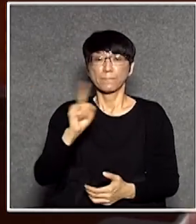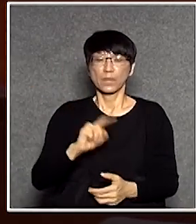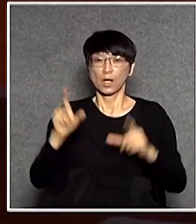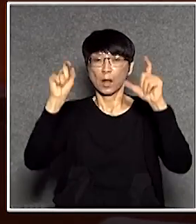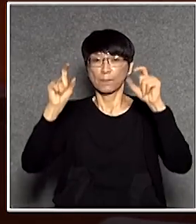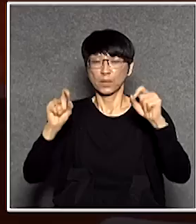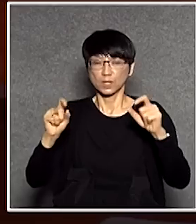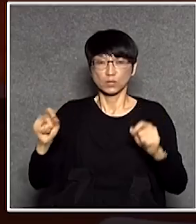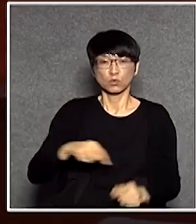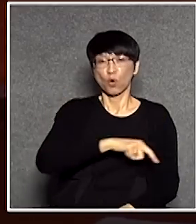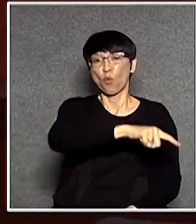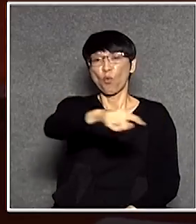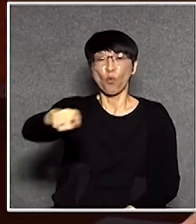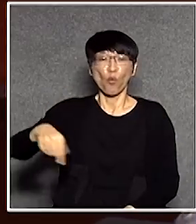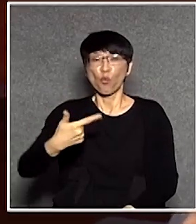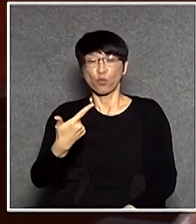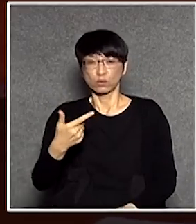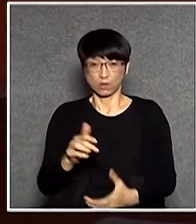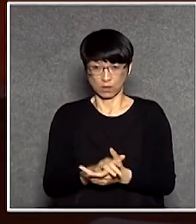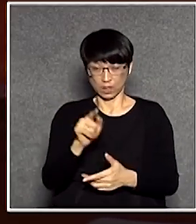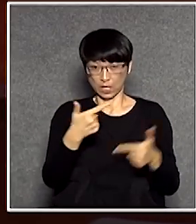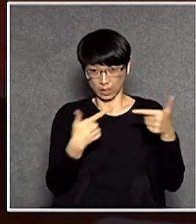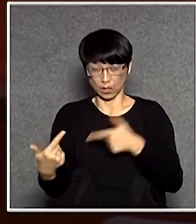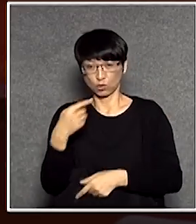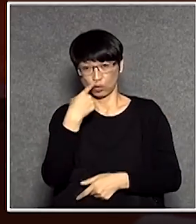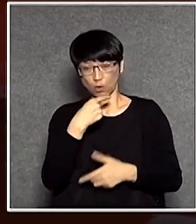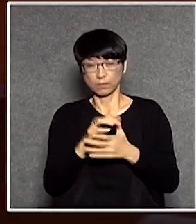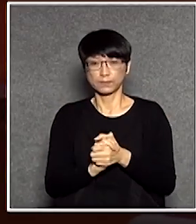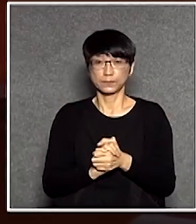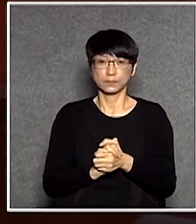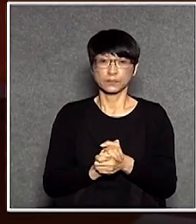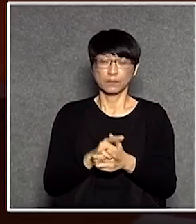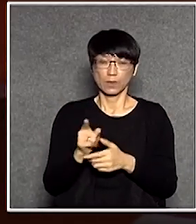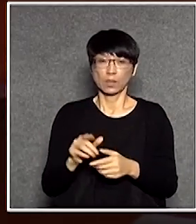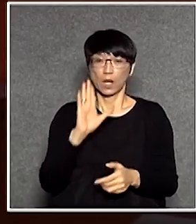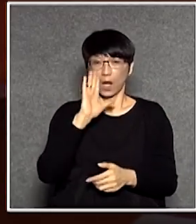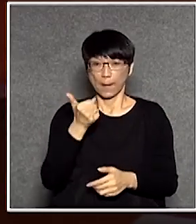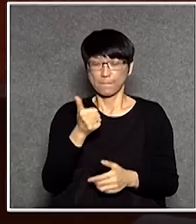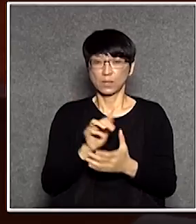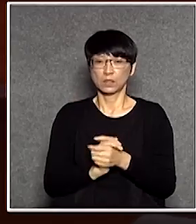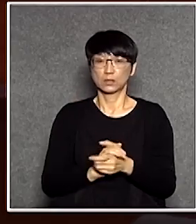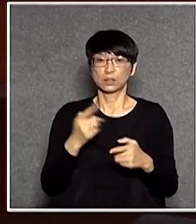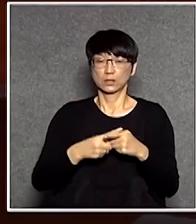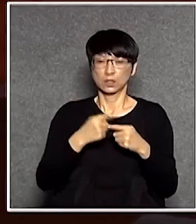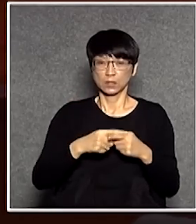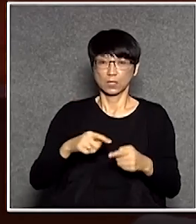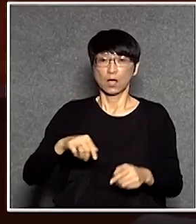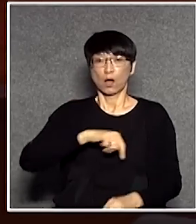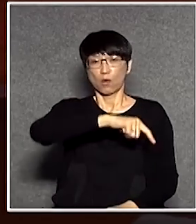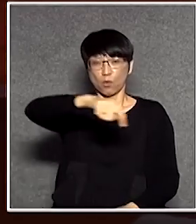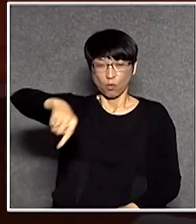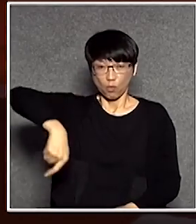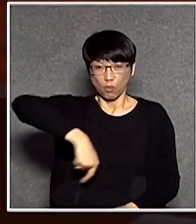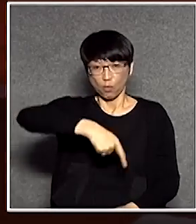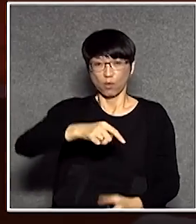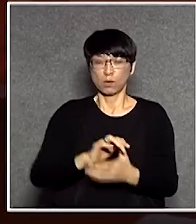廣泛啊？仲有你繼續講嗰句，在合理地切實可行範圍內，你又冇解釋到